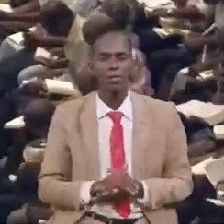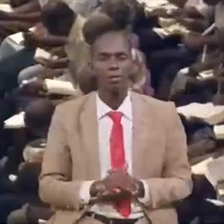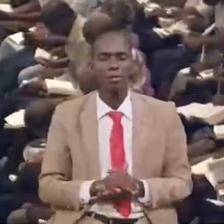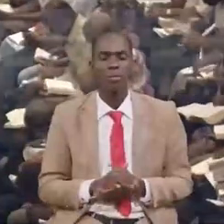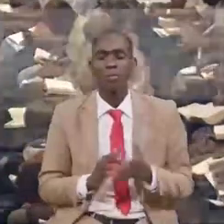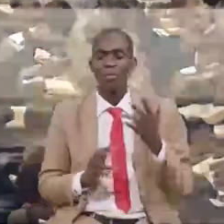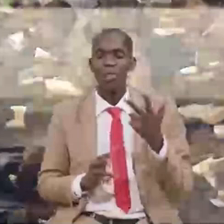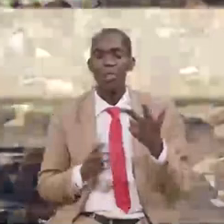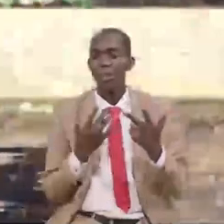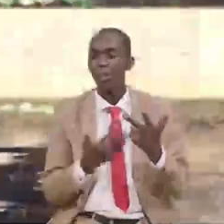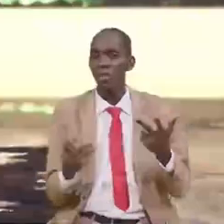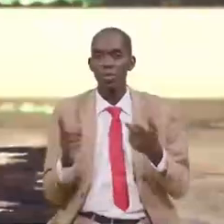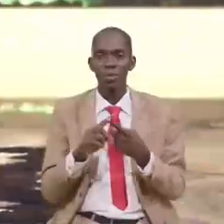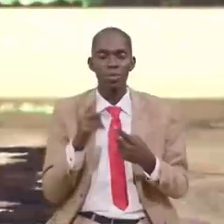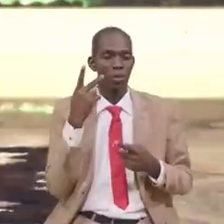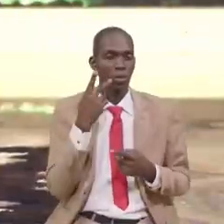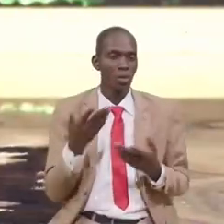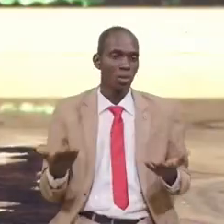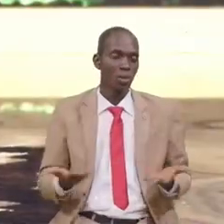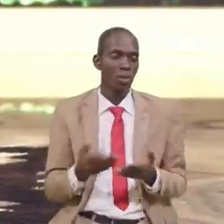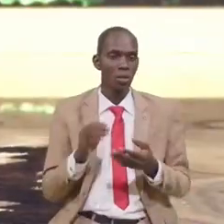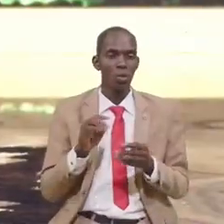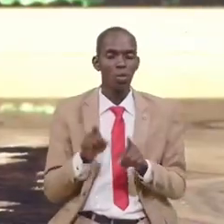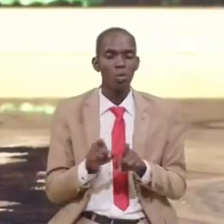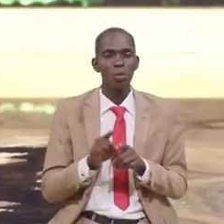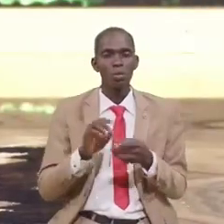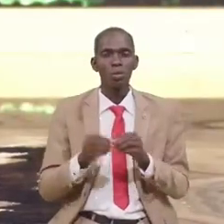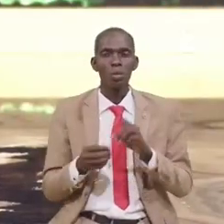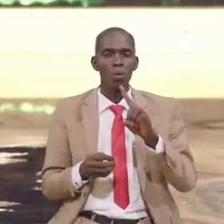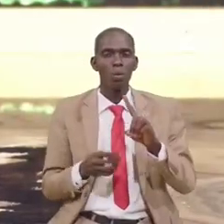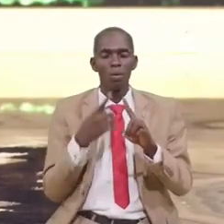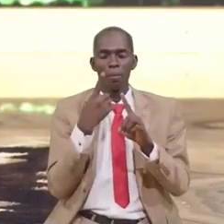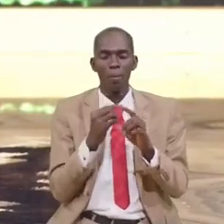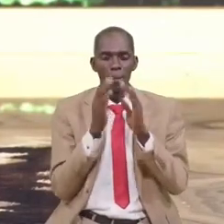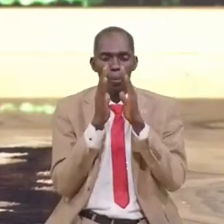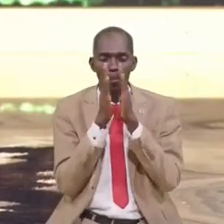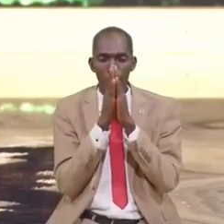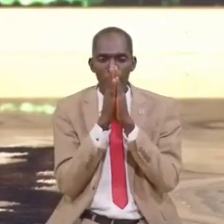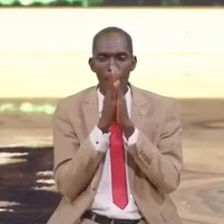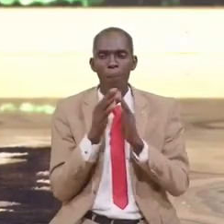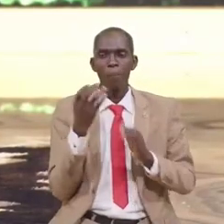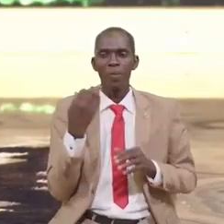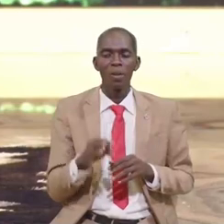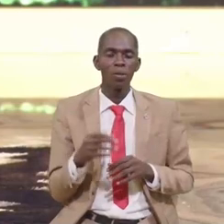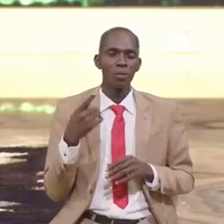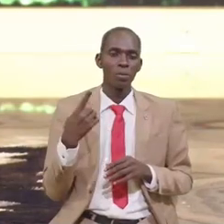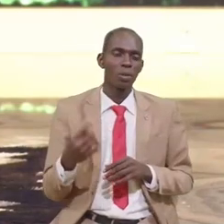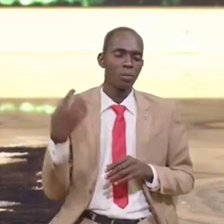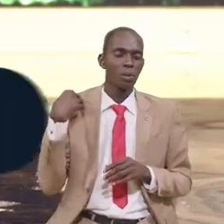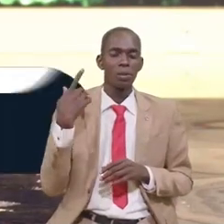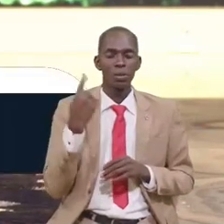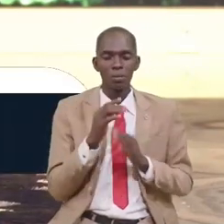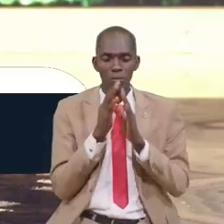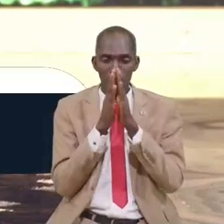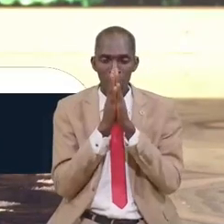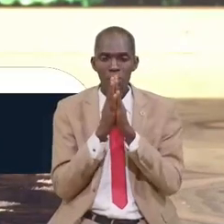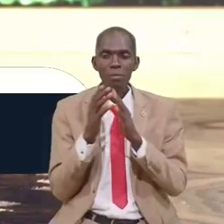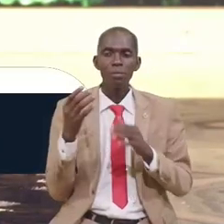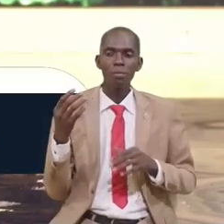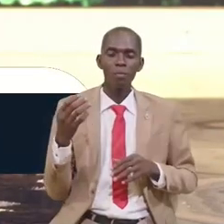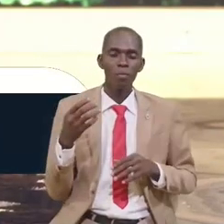allons voir trois sections ici. Première partie, le modèle de prière du maître. Le modèle